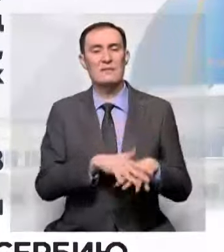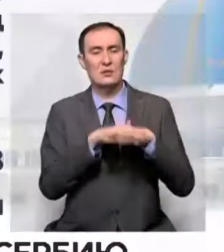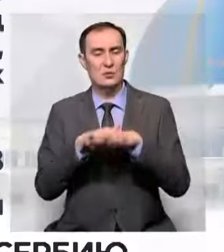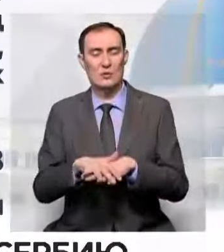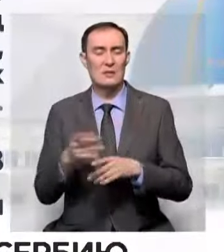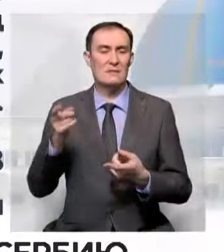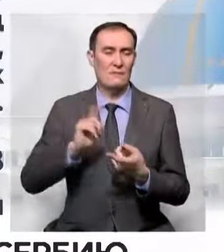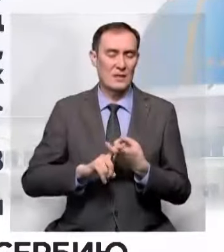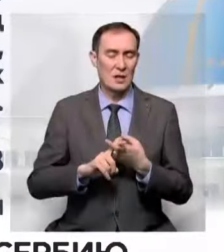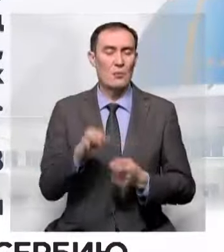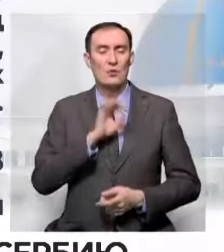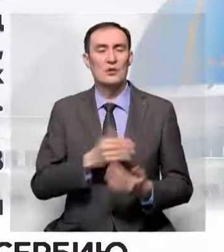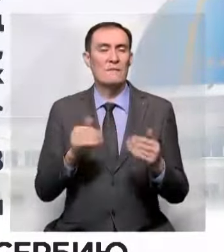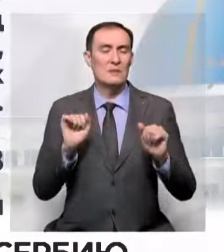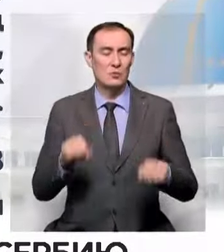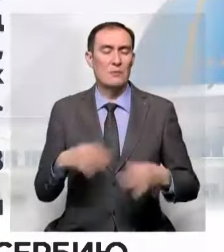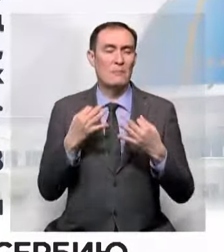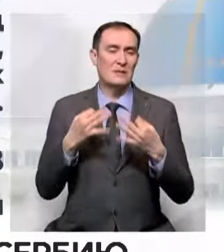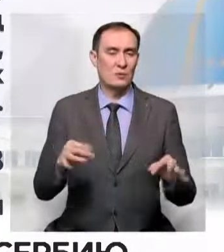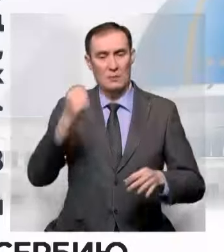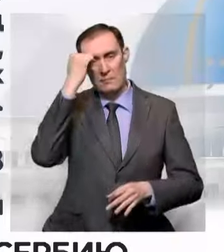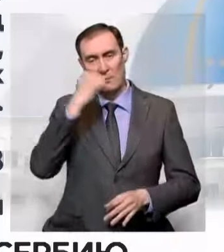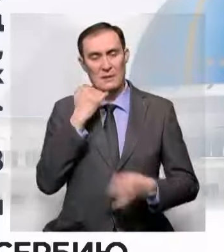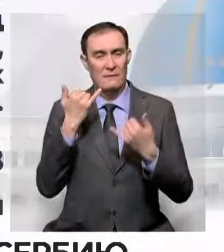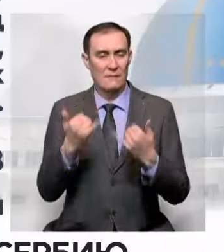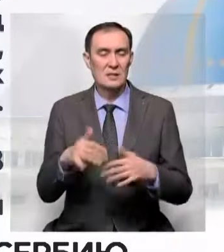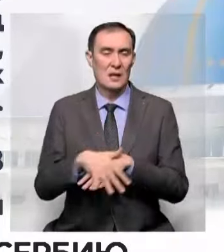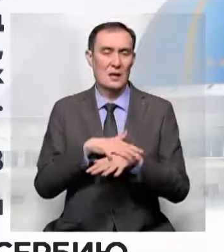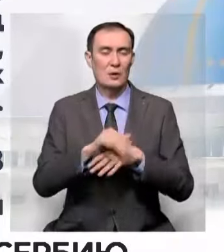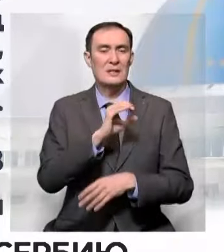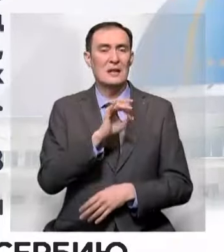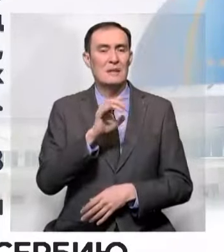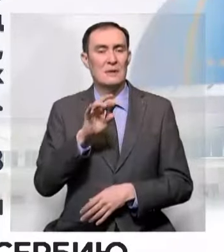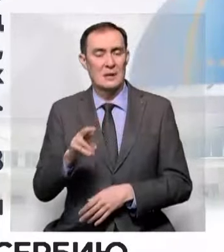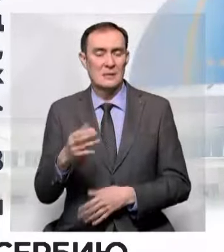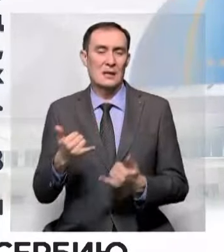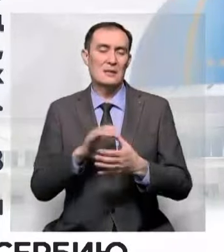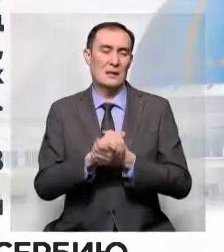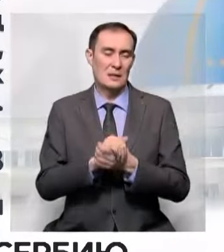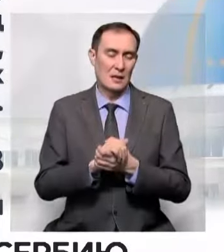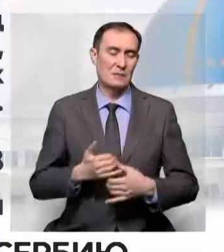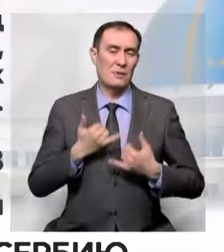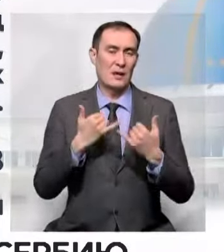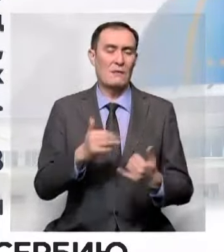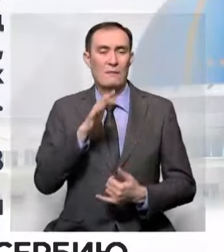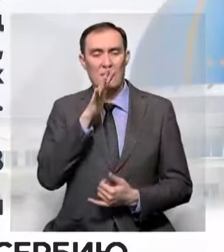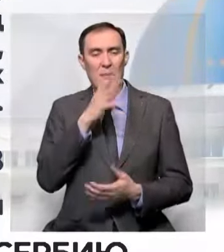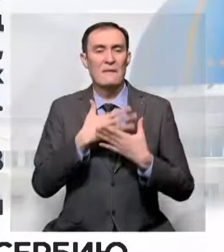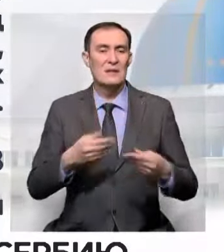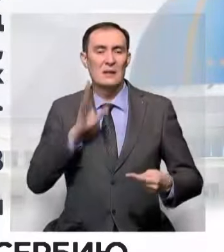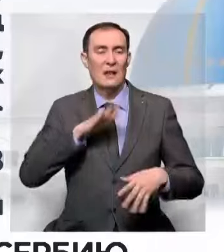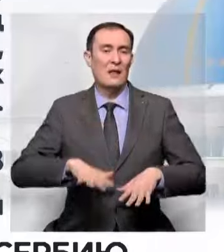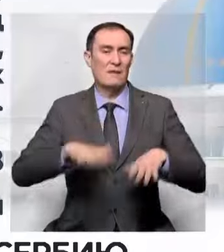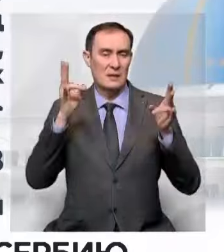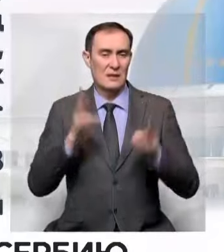инвестиционные связи. Пользуясь случаем, позвольте поблагодарить вас и народ Сербии за солидарность, проявленную во время весенних